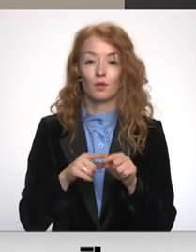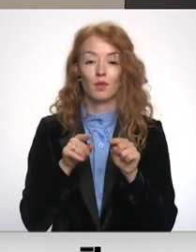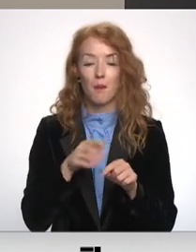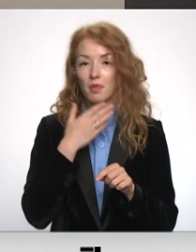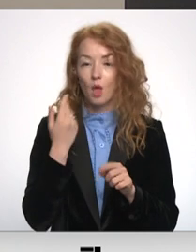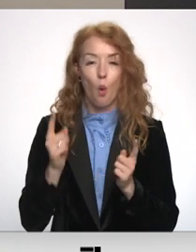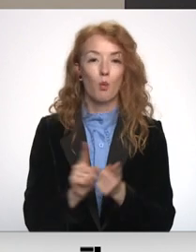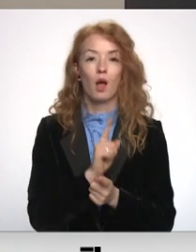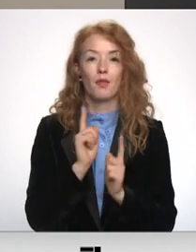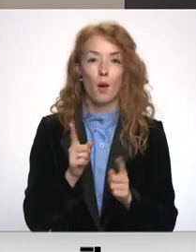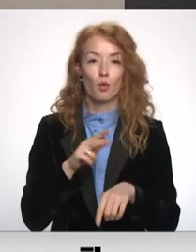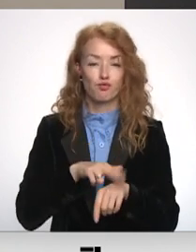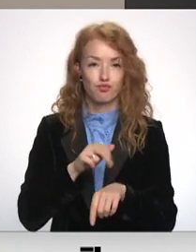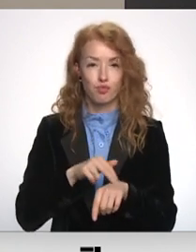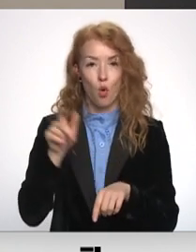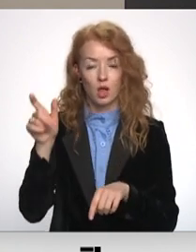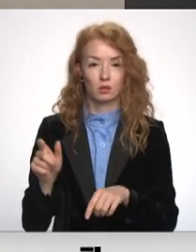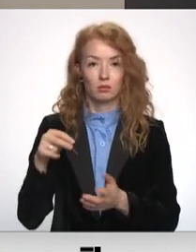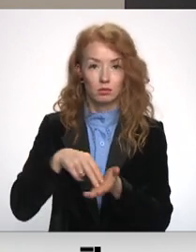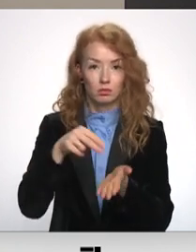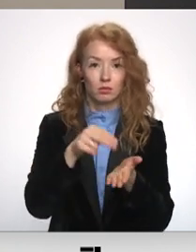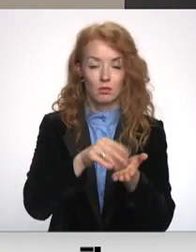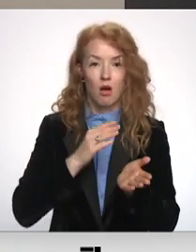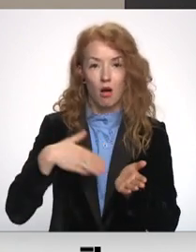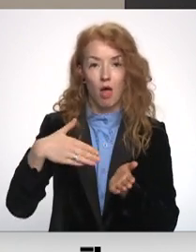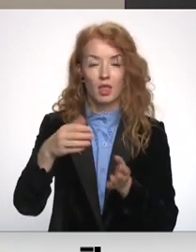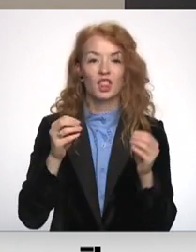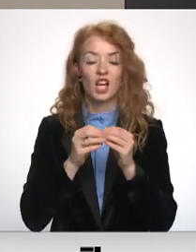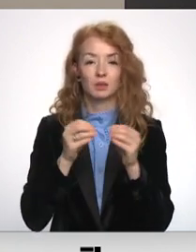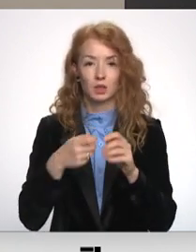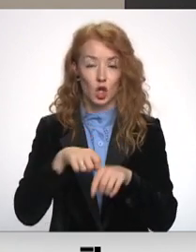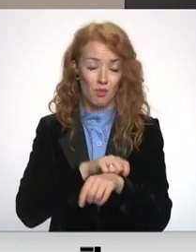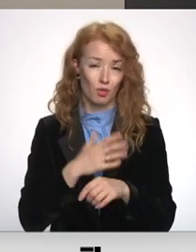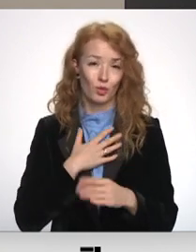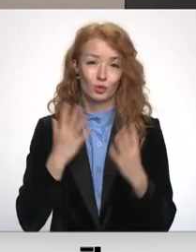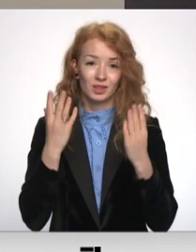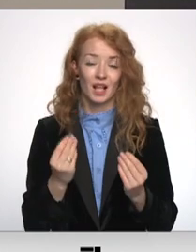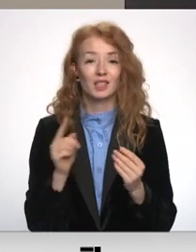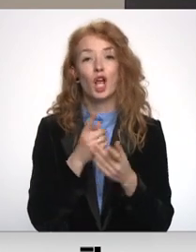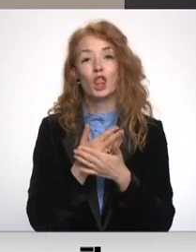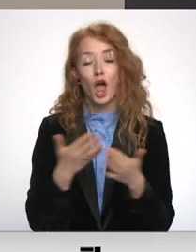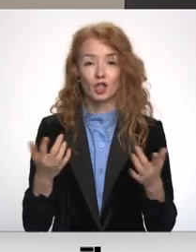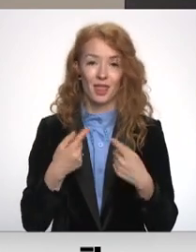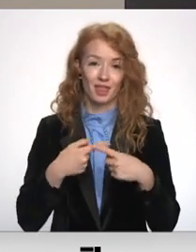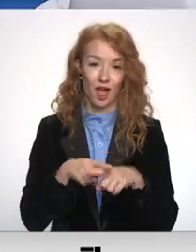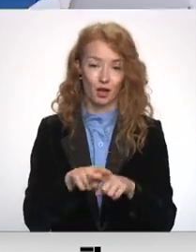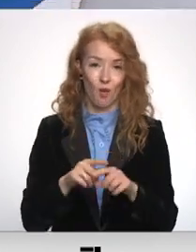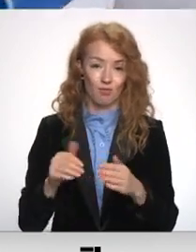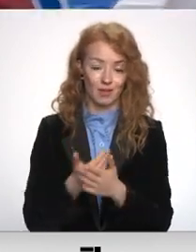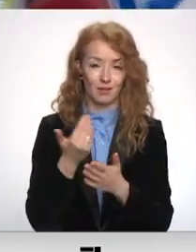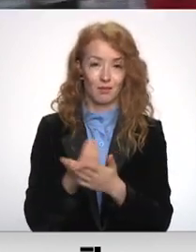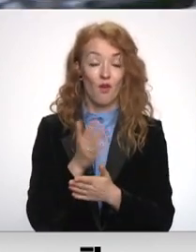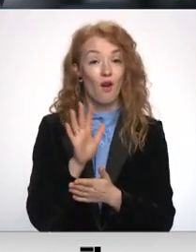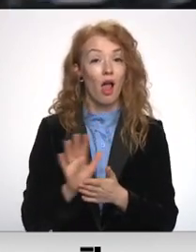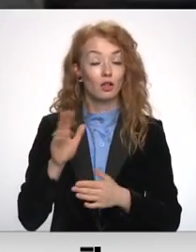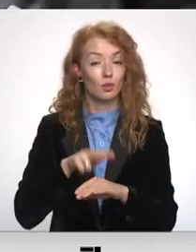obligāti jābūt ar policistu novietošanu pie katriem 10 kilometriem. Mūsu dienās ir iespējami dažādi tehnoloģiskie risinājumi.